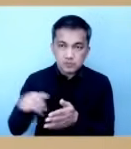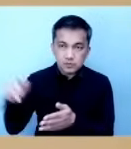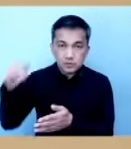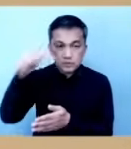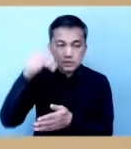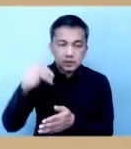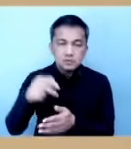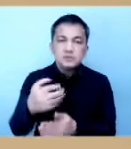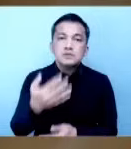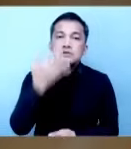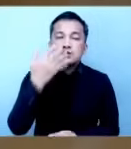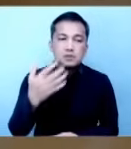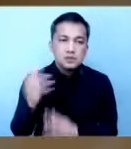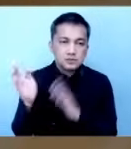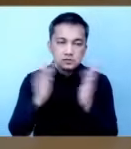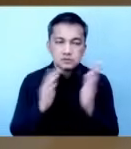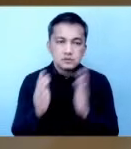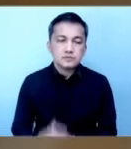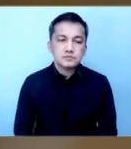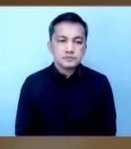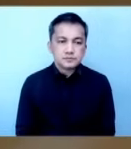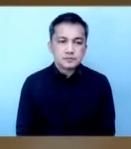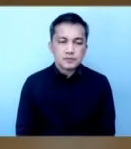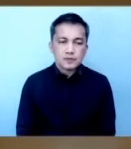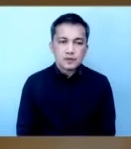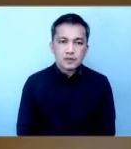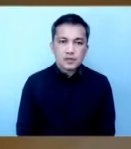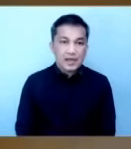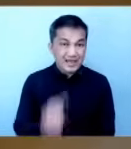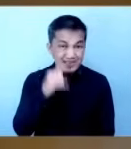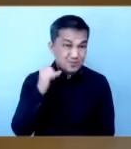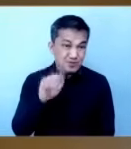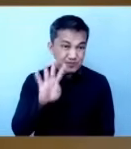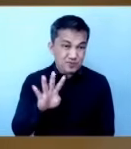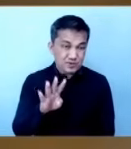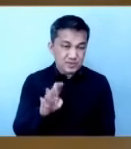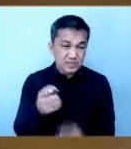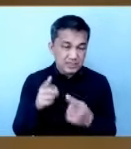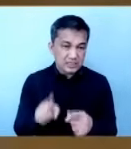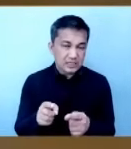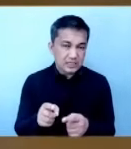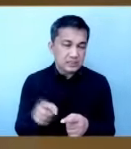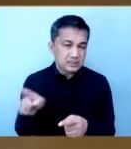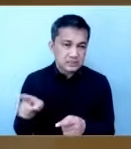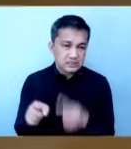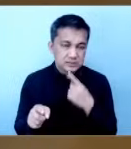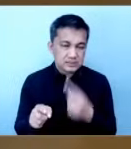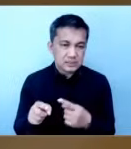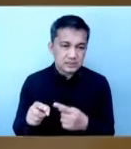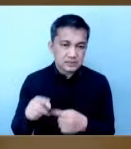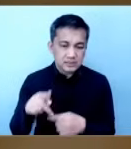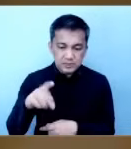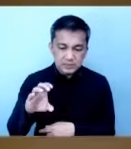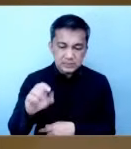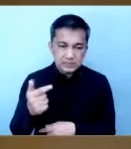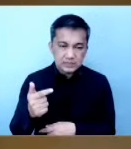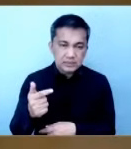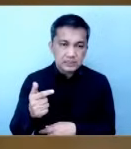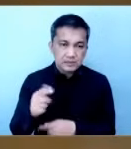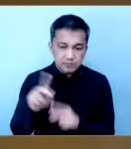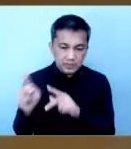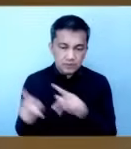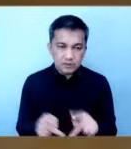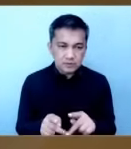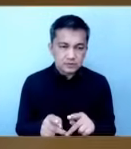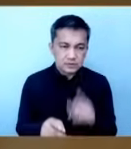makasagap ng hangin. Alas 4 kahapon nang mangyari ang insidente. Ayon sa Philippine Coast Guard Palawan, pumalya